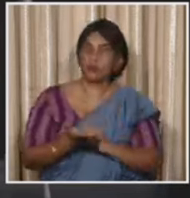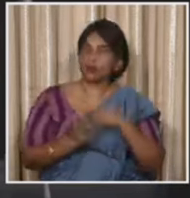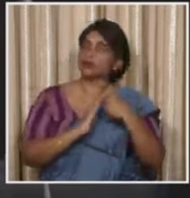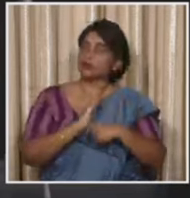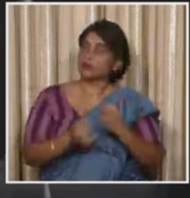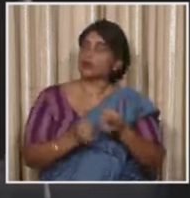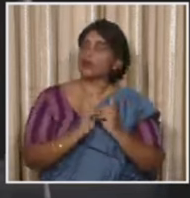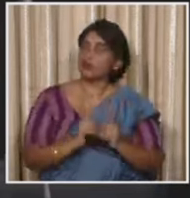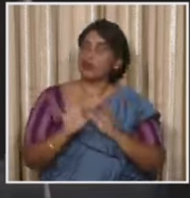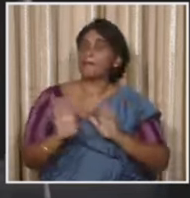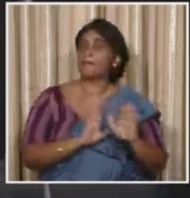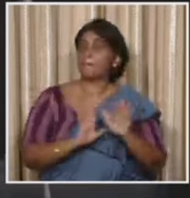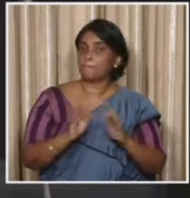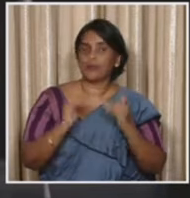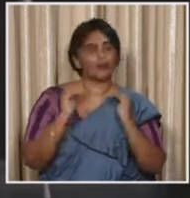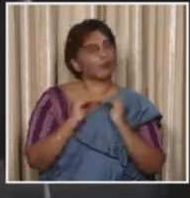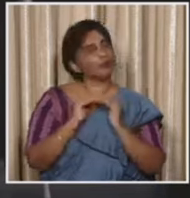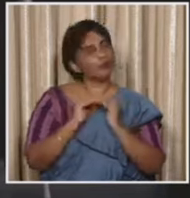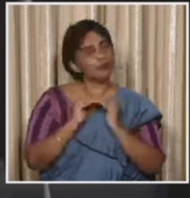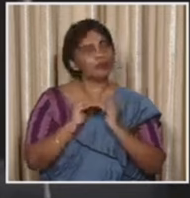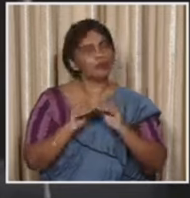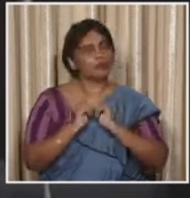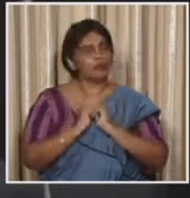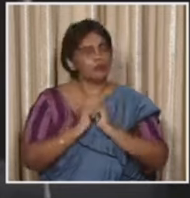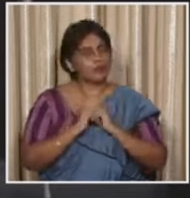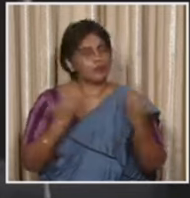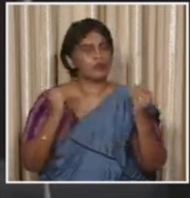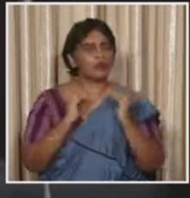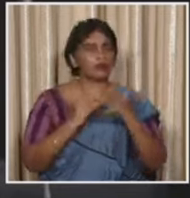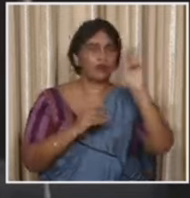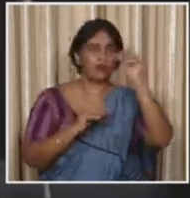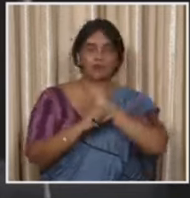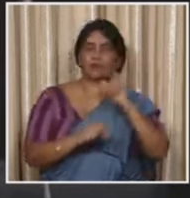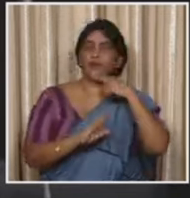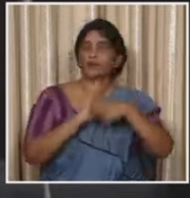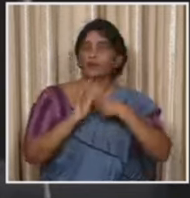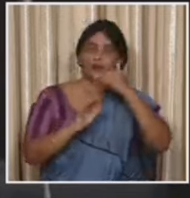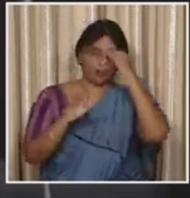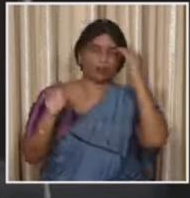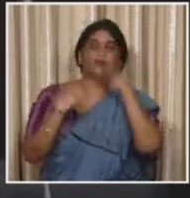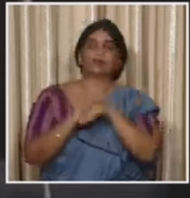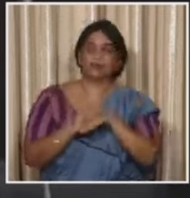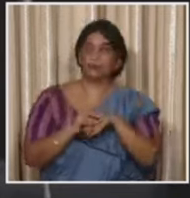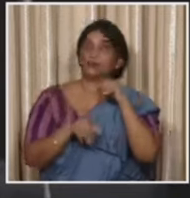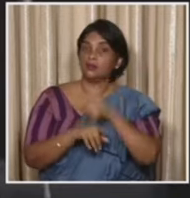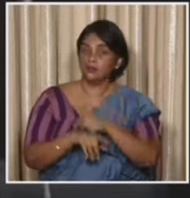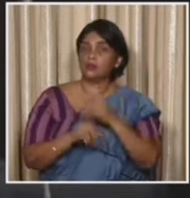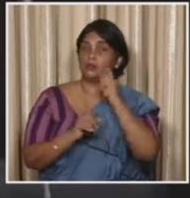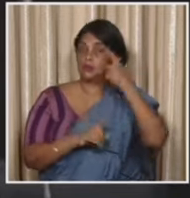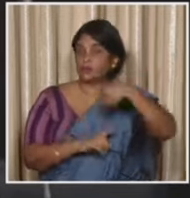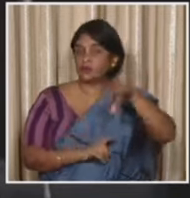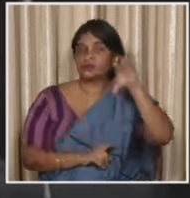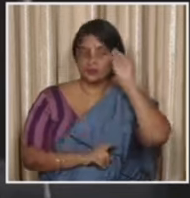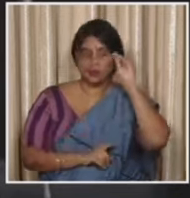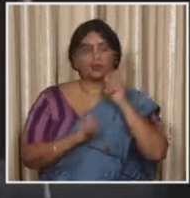මේ විදියටම පාලනය කරන්න ගැළපෙන මෙලෝ රහක් නැති දැක්මක් නැති මිනිස්සු මේ රටේ නායකයෝ වෙනවා. මේකට ජනතාව දැනුවත් වෙන්න කියලා